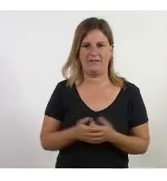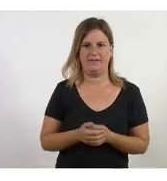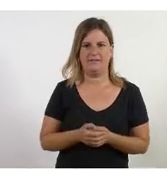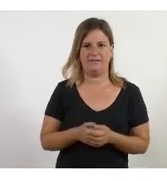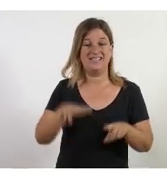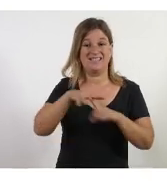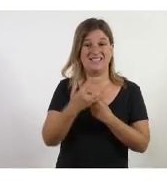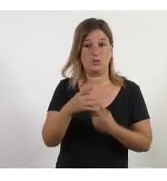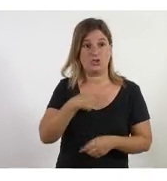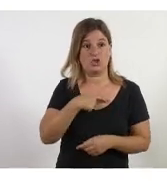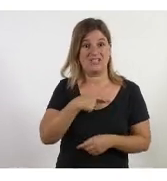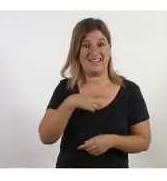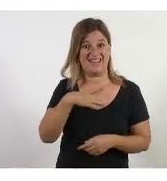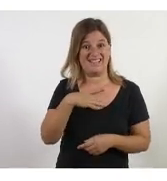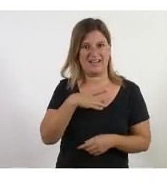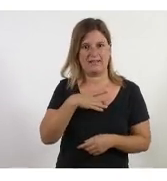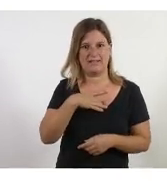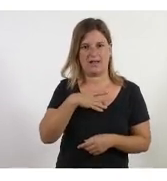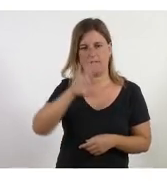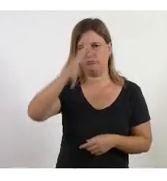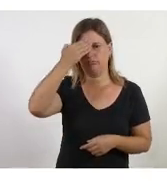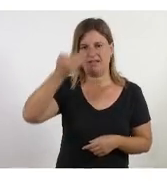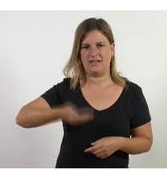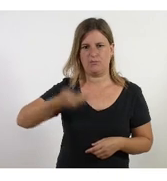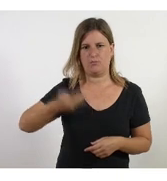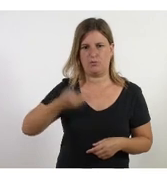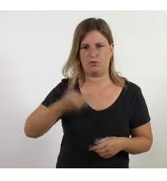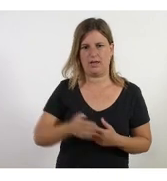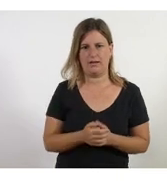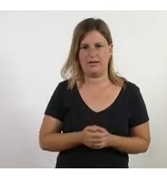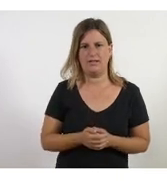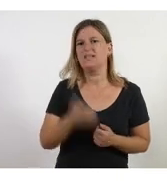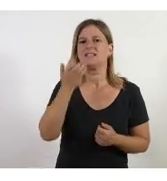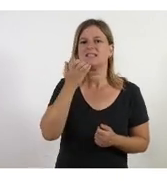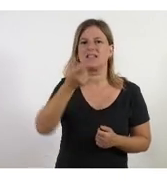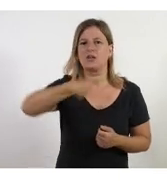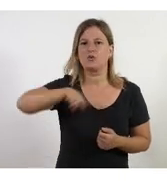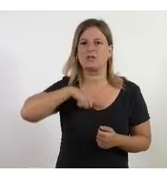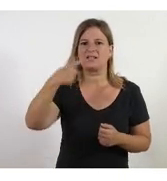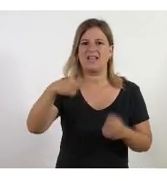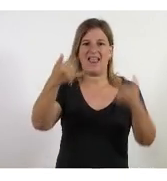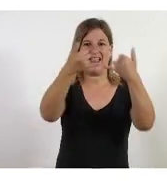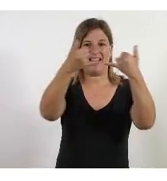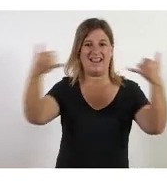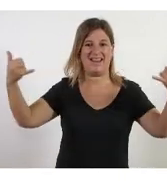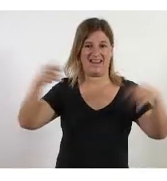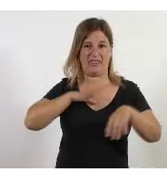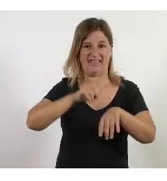situacions d'incertesa és encara més important. Nosaltres, si tenim una línia del temps, imagina't, una línia del